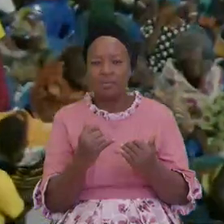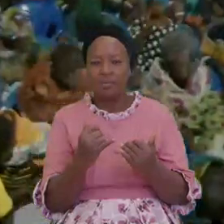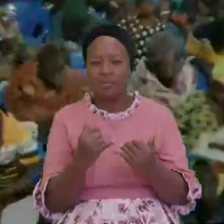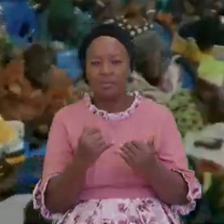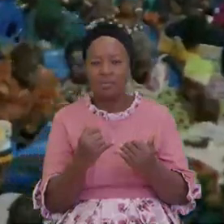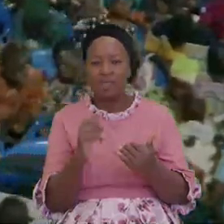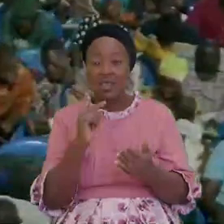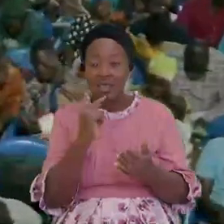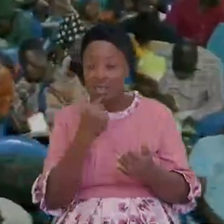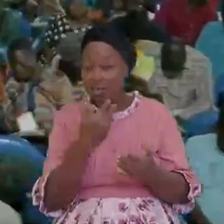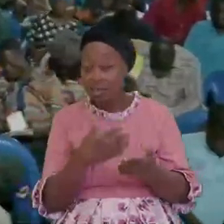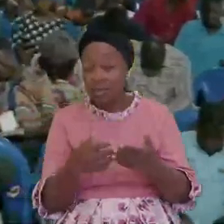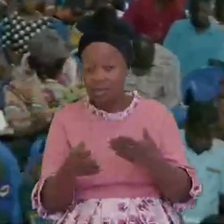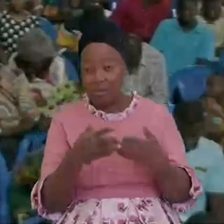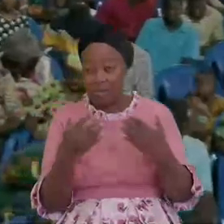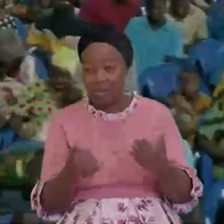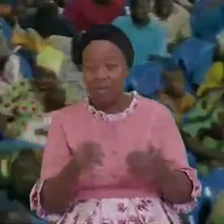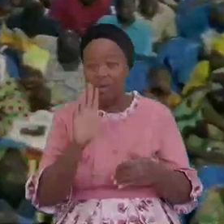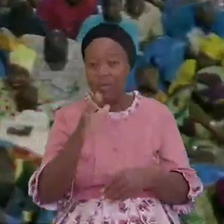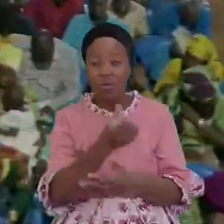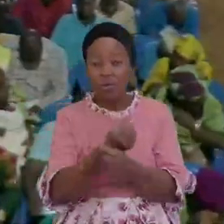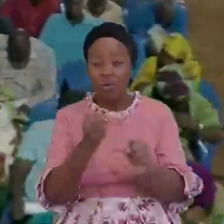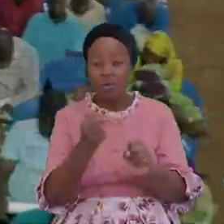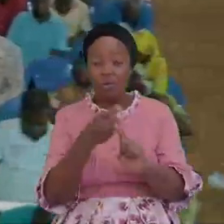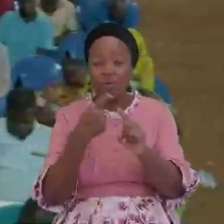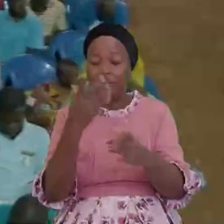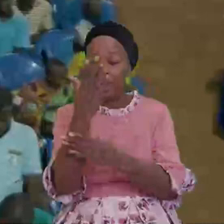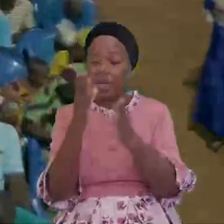La tête baissée, les yeux fermés.